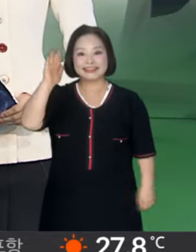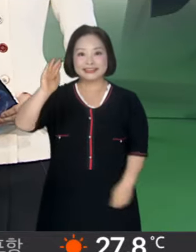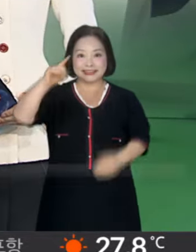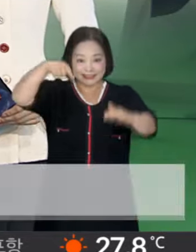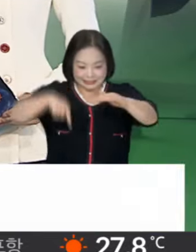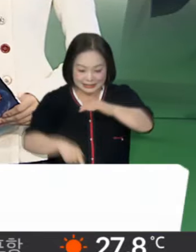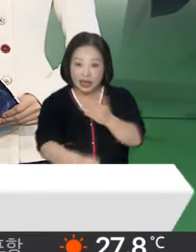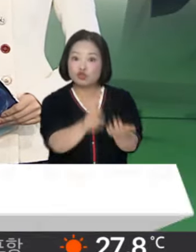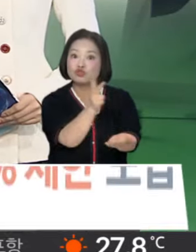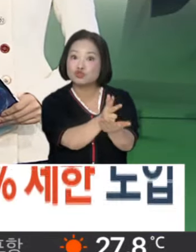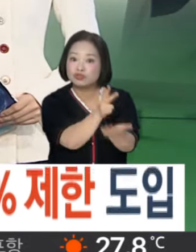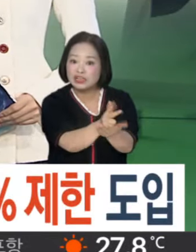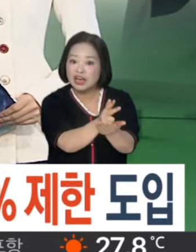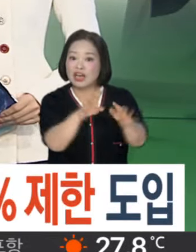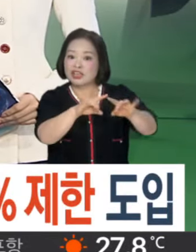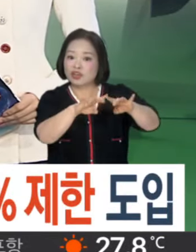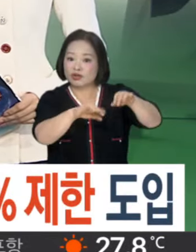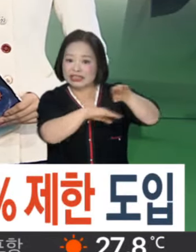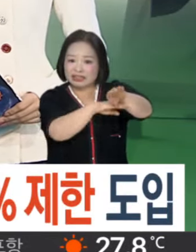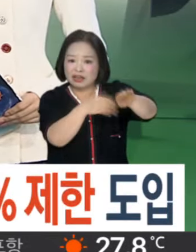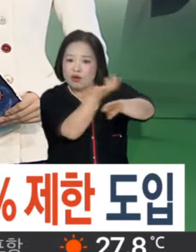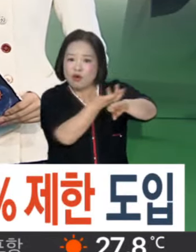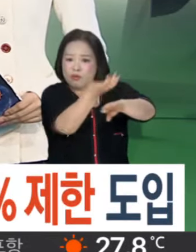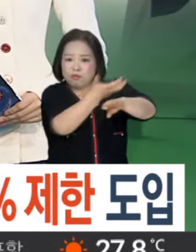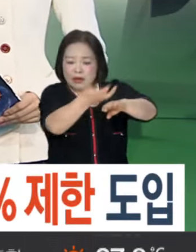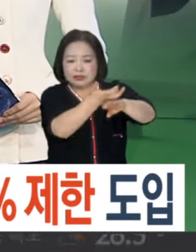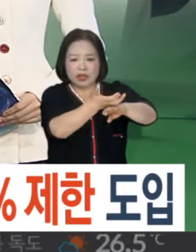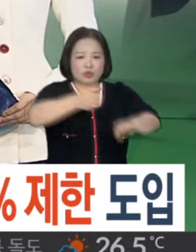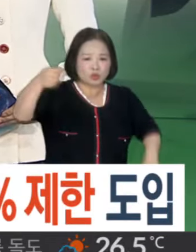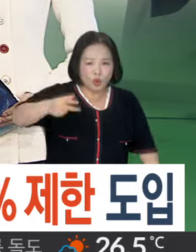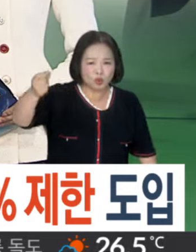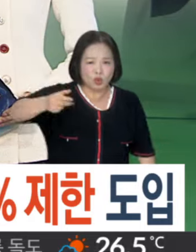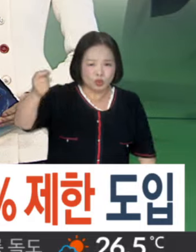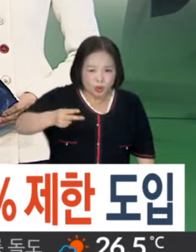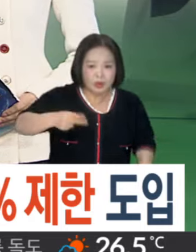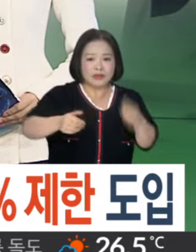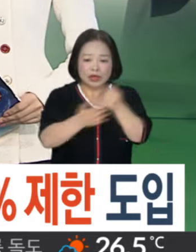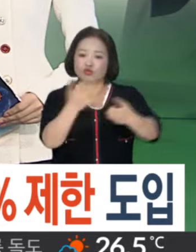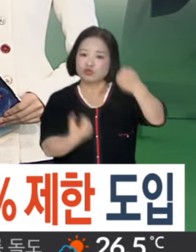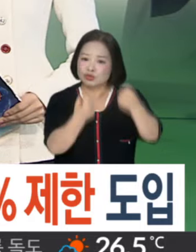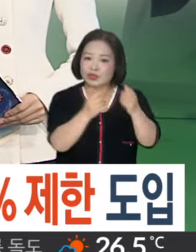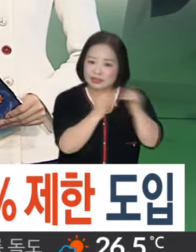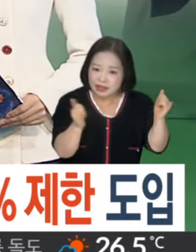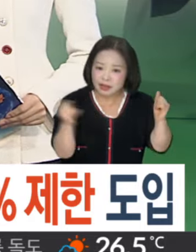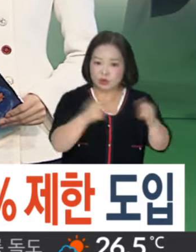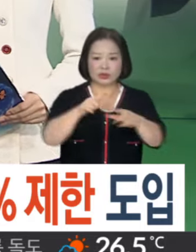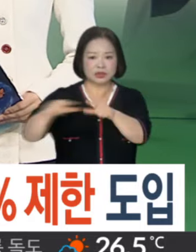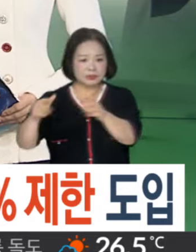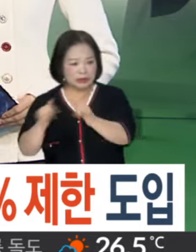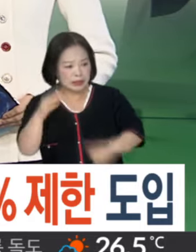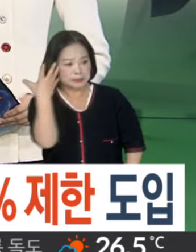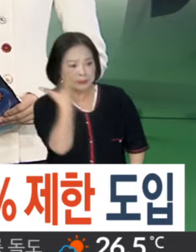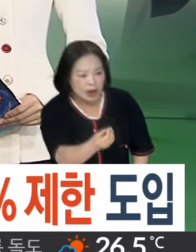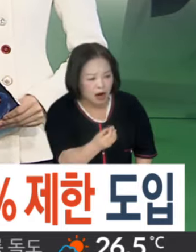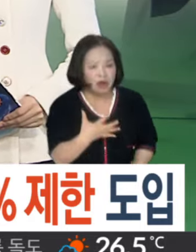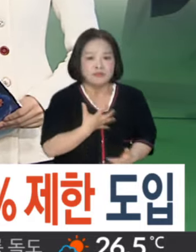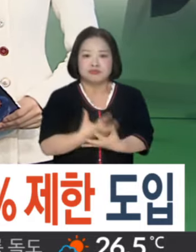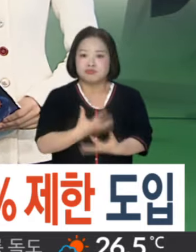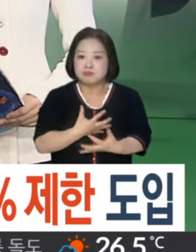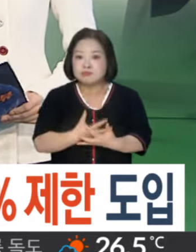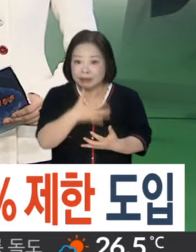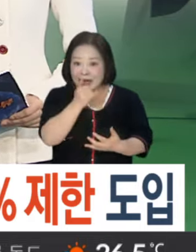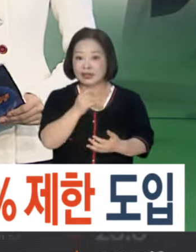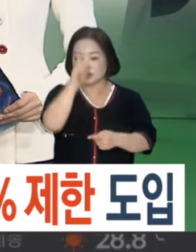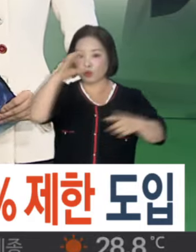최근에 지하 주차장에서 전기차 화재가 연이어서 발생하면서 차주뿐만 아니라 주민들의 우려도 커지고 있습니다. 정부와